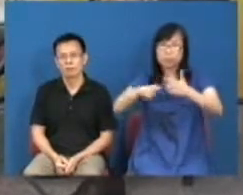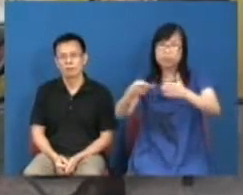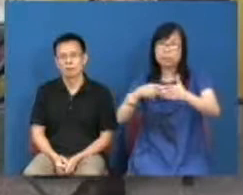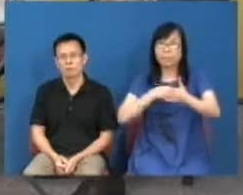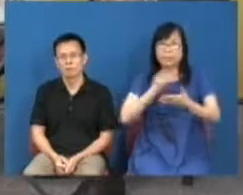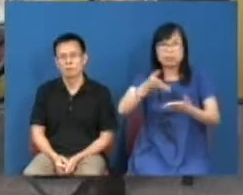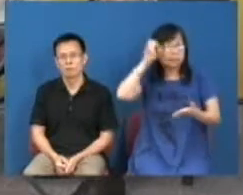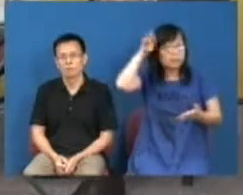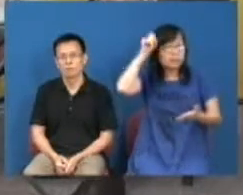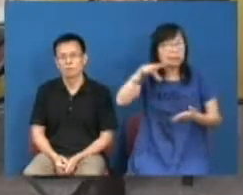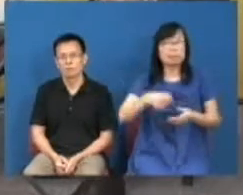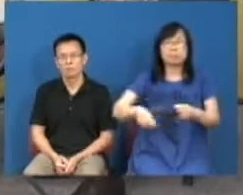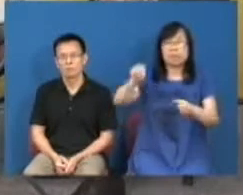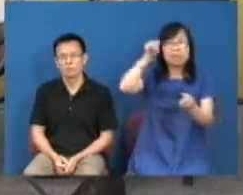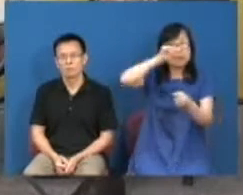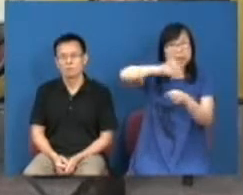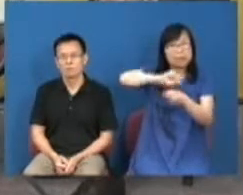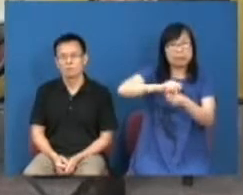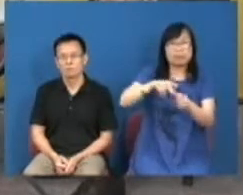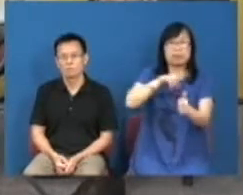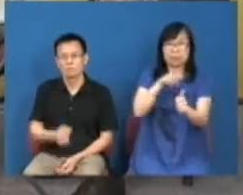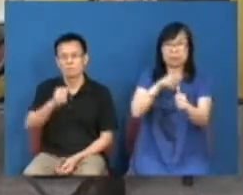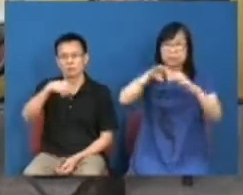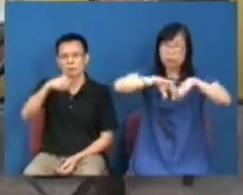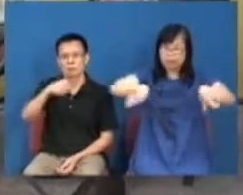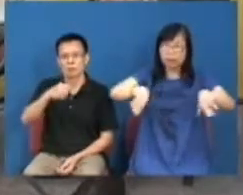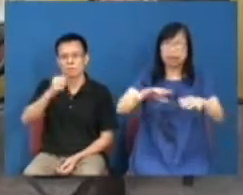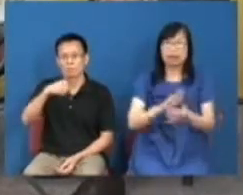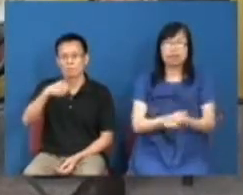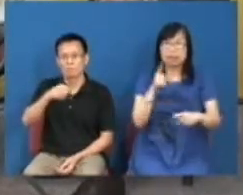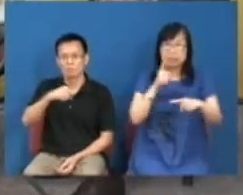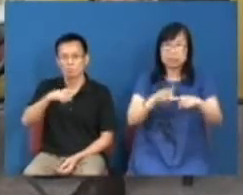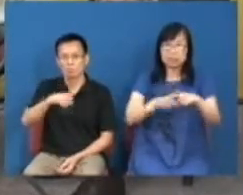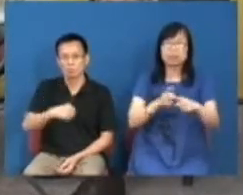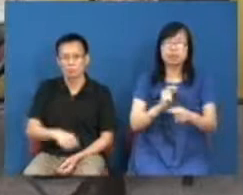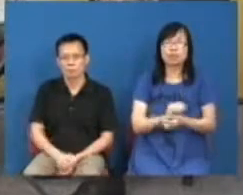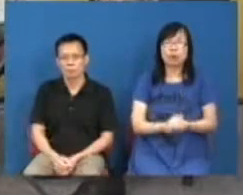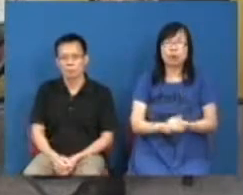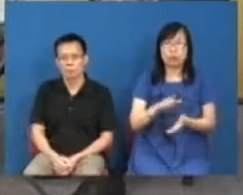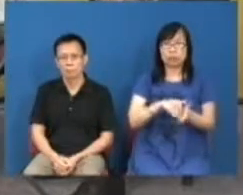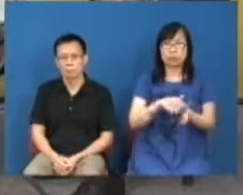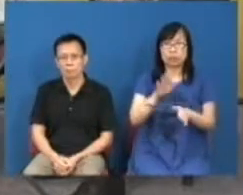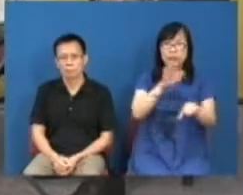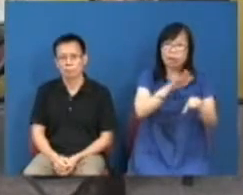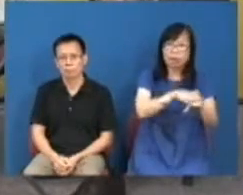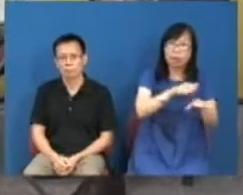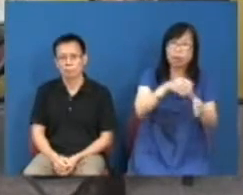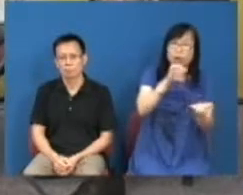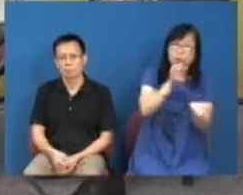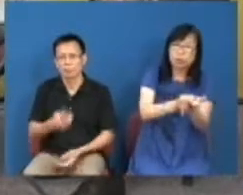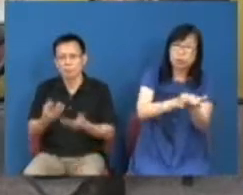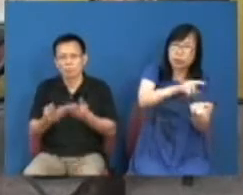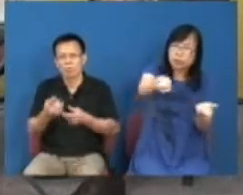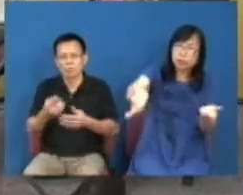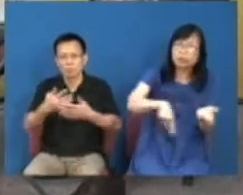專業意見，但係呢亦都加入調解的一些元素在度，咁真係可能真係落到地區呢，就有一些咁嘅工作， 或者可以